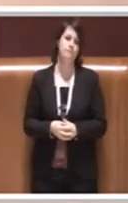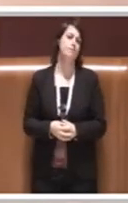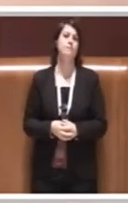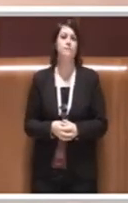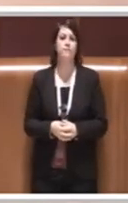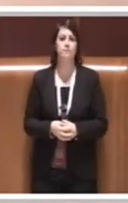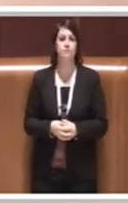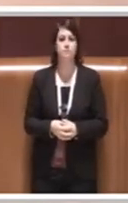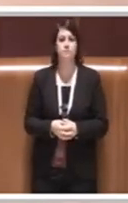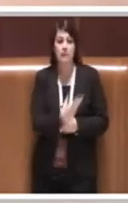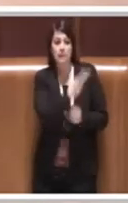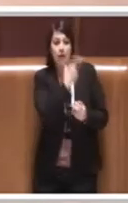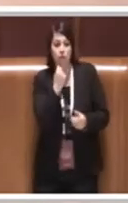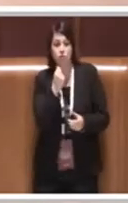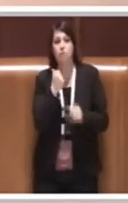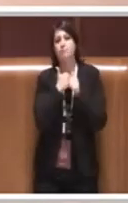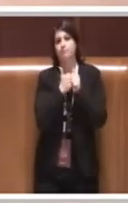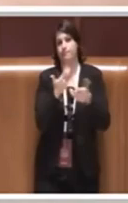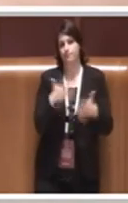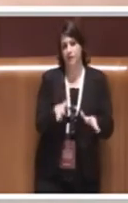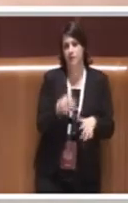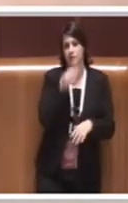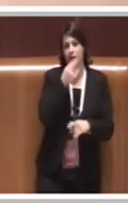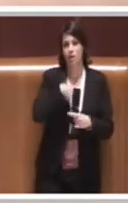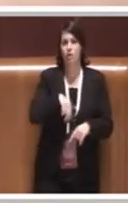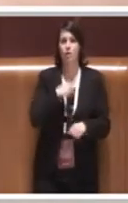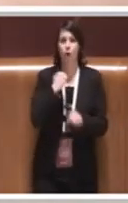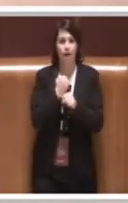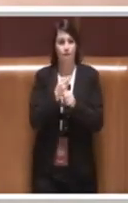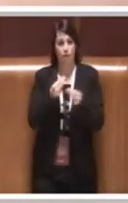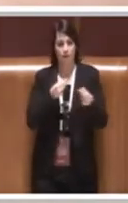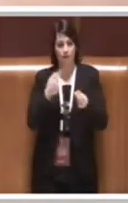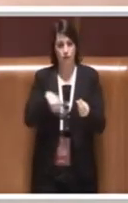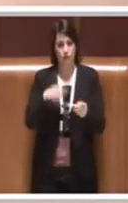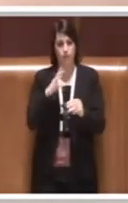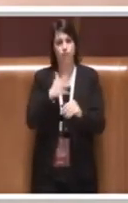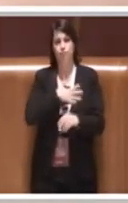Dunque ci riteniamo soddisfatti del lavoro svolto da questa amministrazione. Grazie.